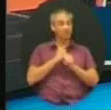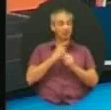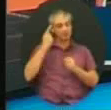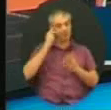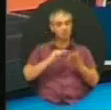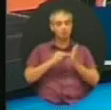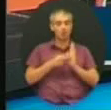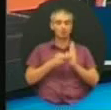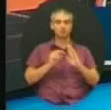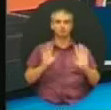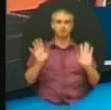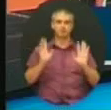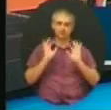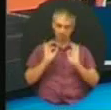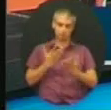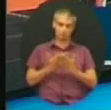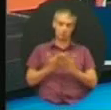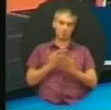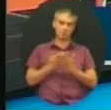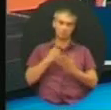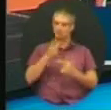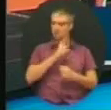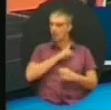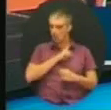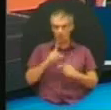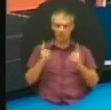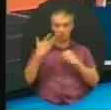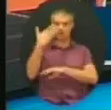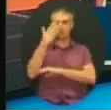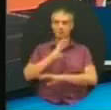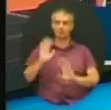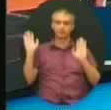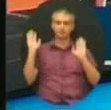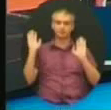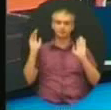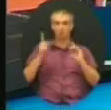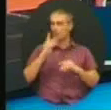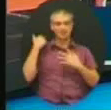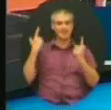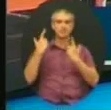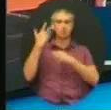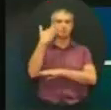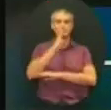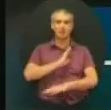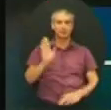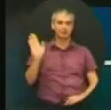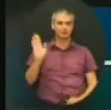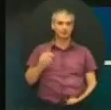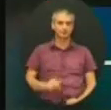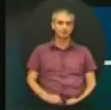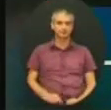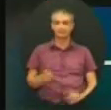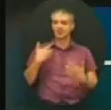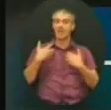פוליטית. תודה רבה. שהמציאות מוריתה שזה לא אירוע ממלכתי. רגע, רגע. איך את מסבירה את המחזה? זו הייתה